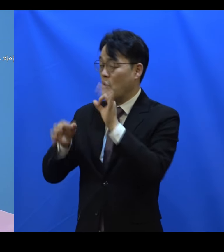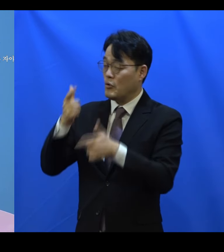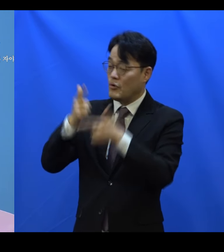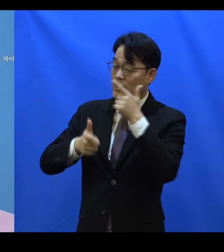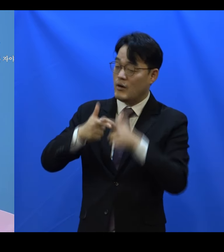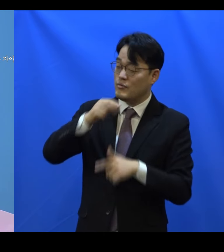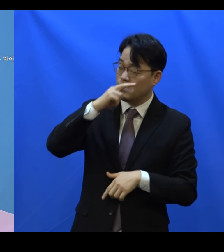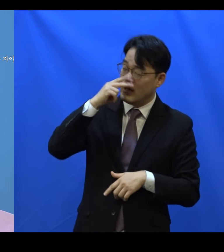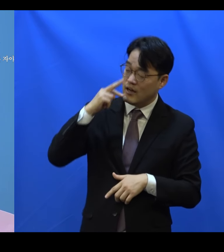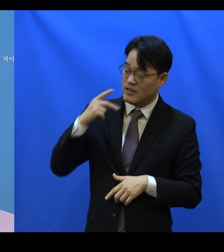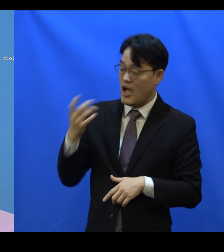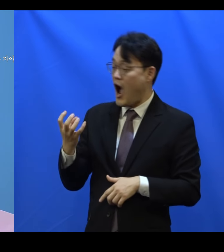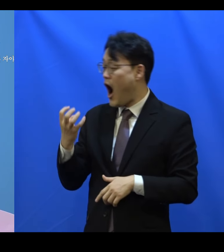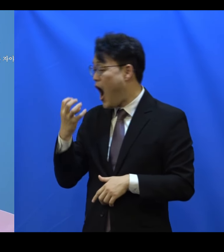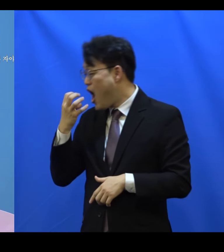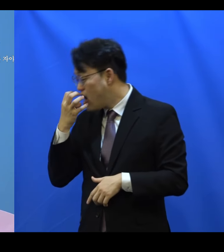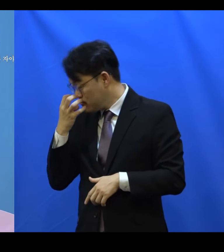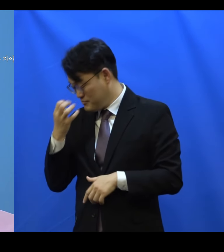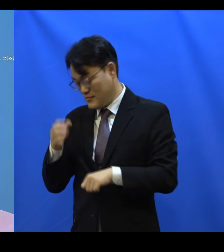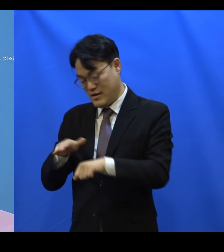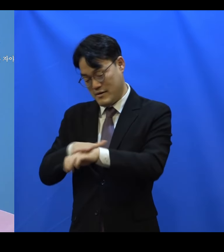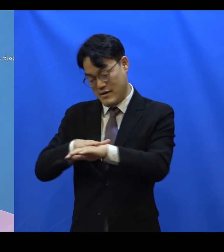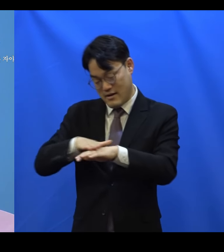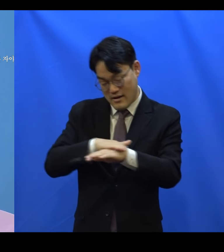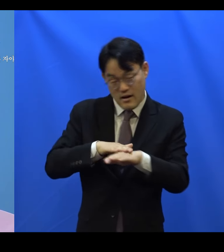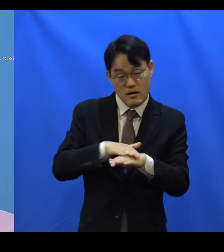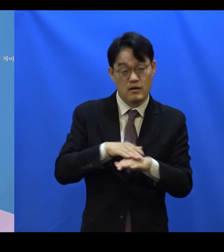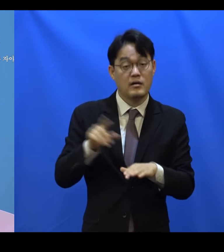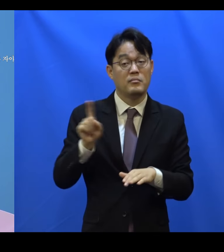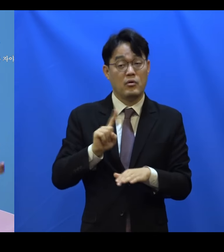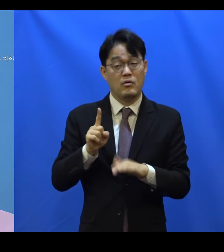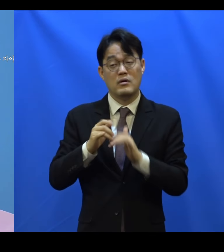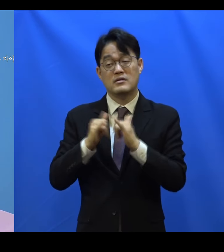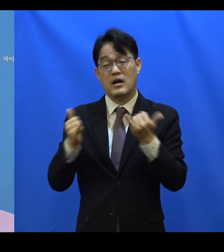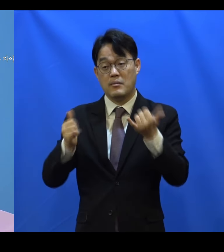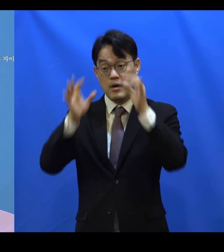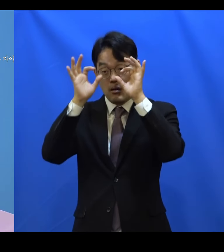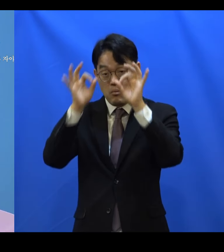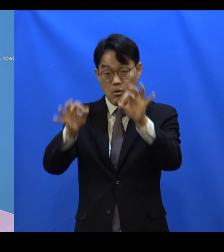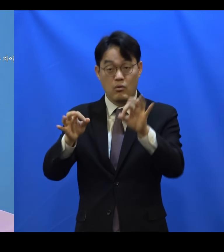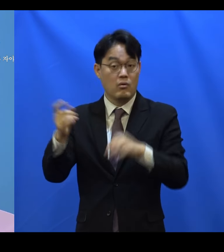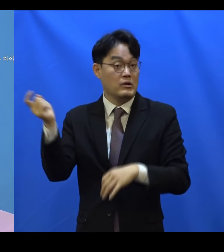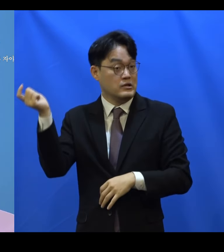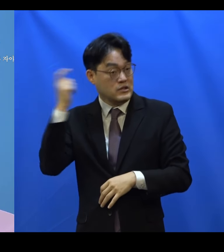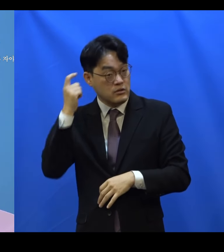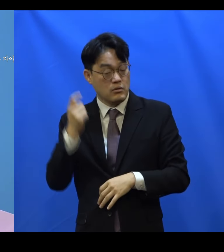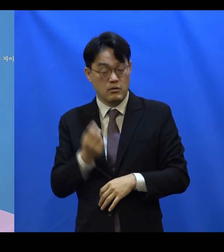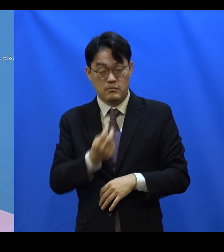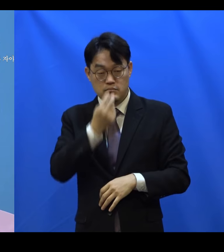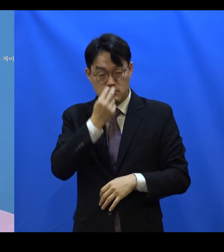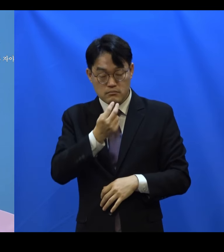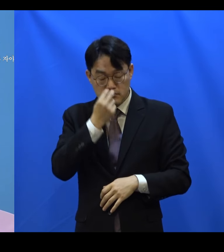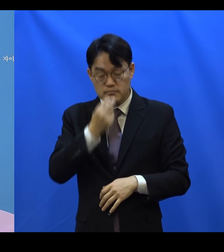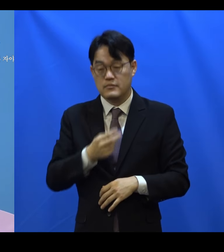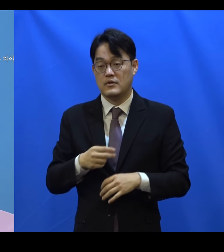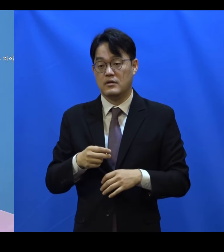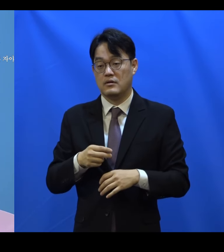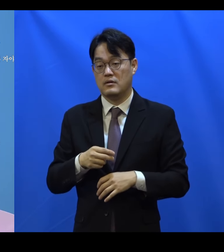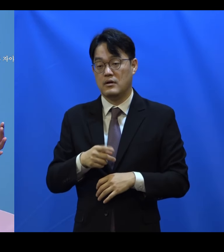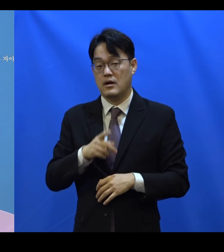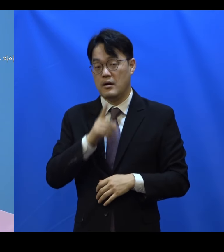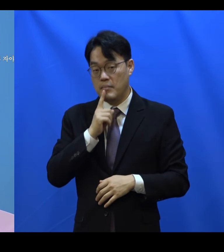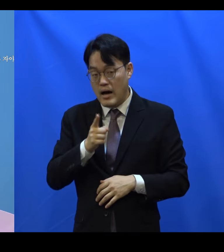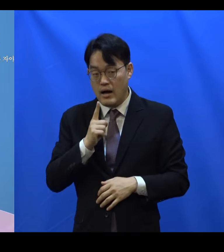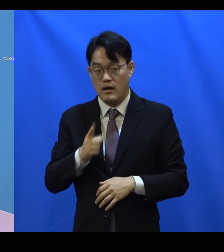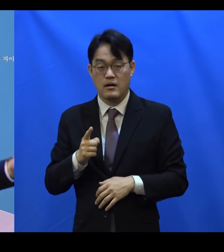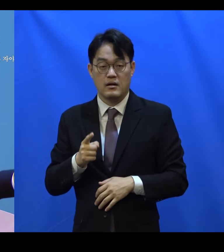다 언급되는 게 뭐냐면 이게 오감을 다 누리는 거예요. 오감을 통하여 우리의 모든 오감,